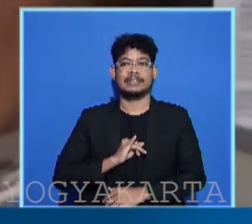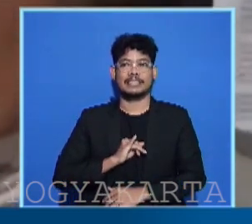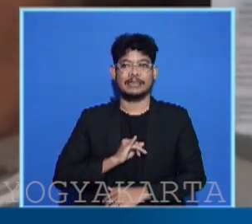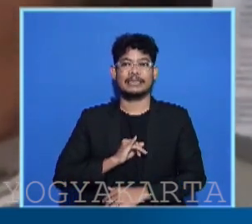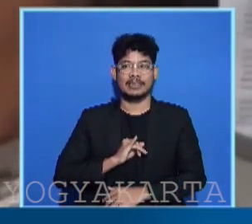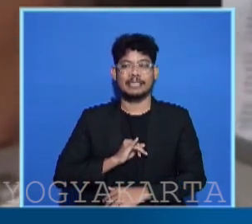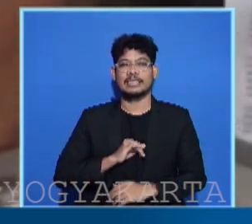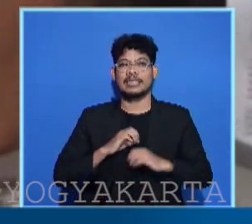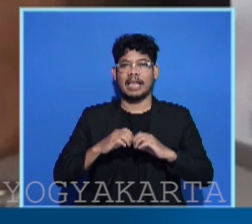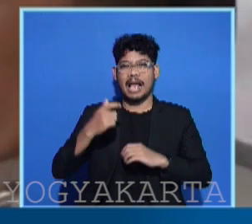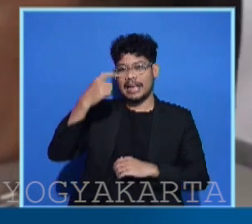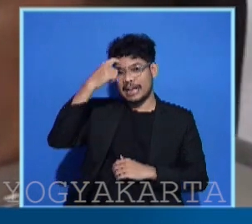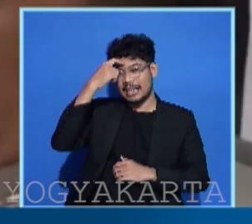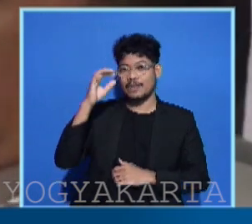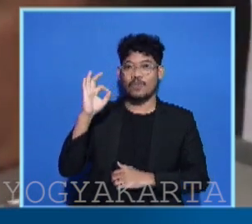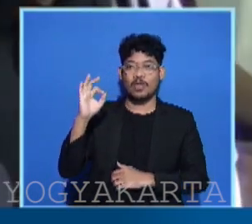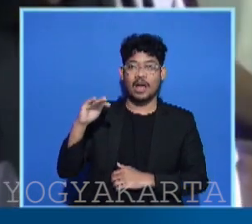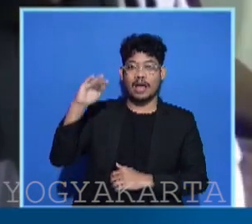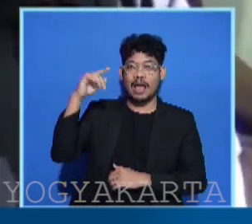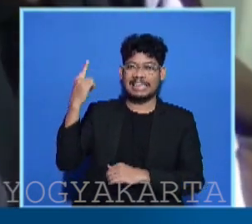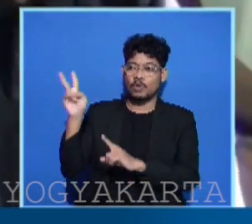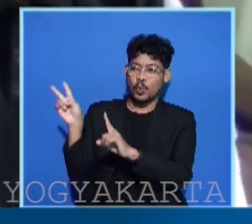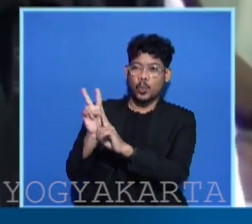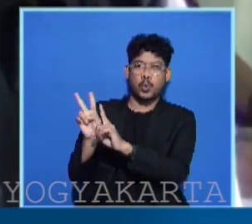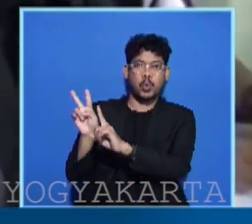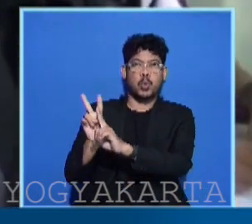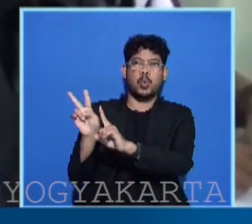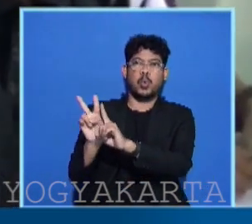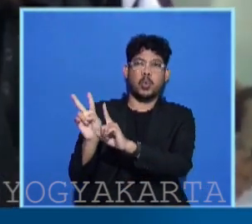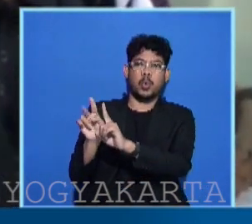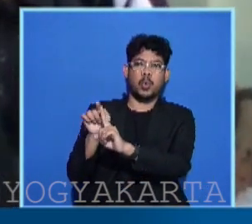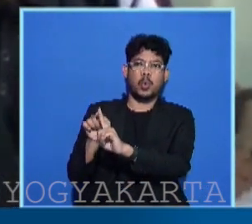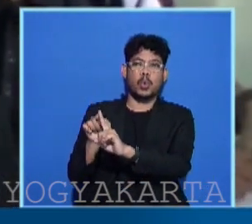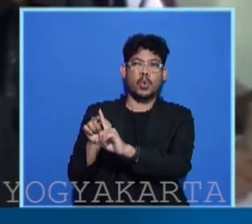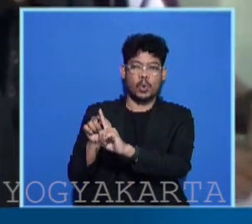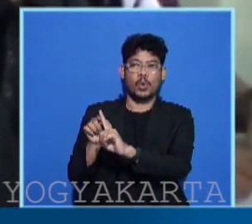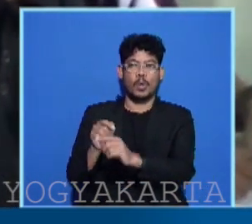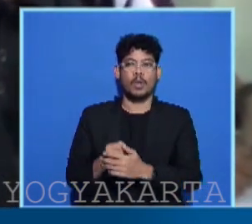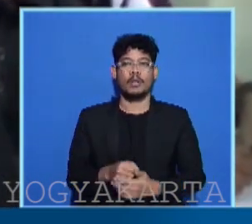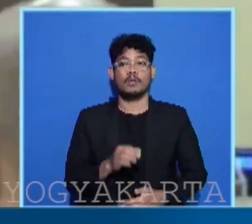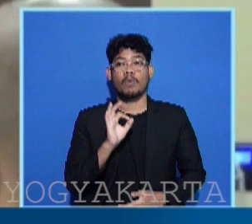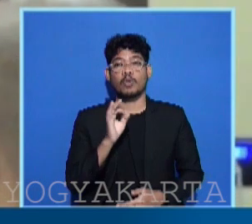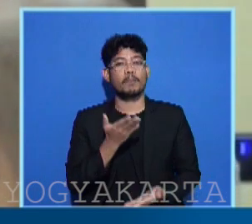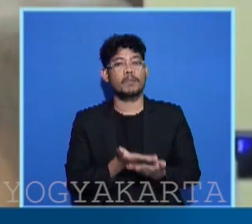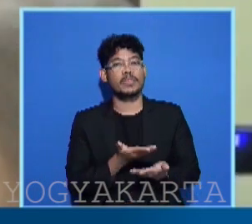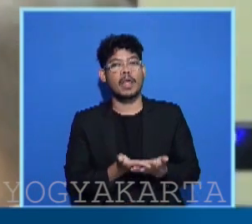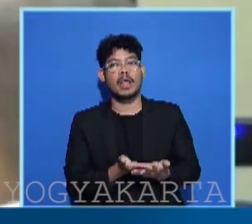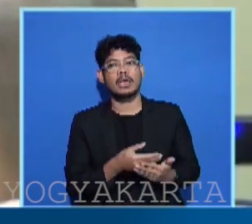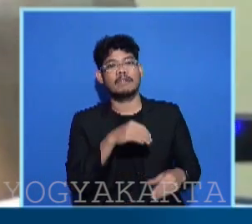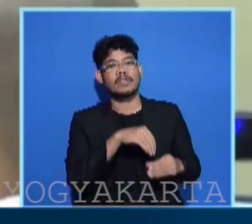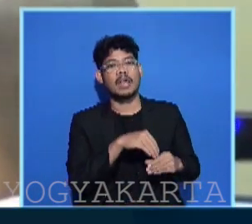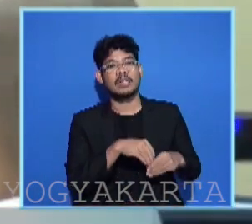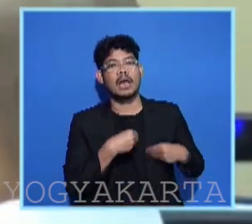memperhatikan anak kandungnya, motif yang menjadi penyulut utama terdakwa karena risih, selalu ditagih orang tua terkait hasil dari